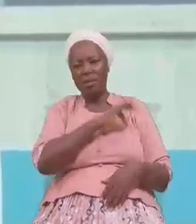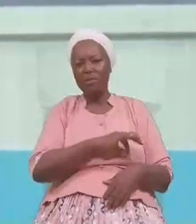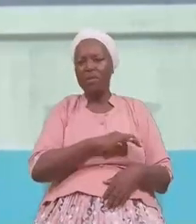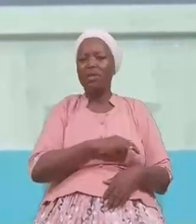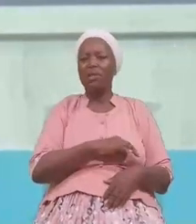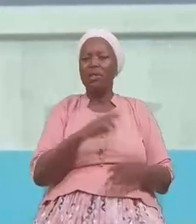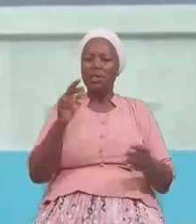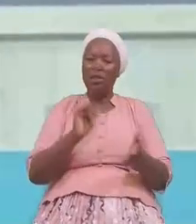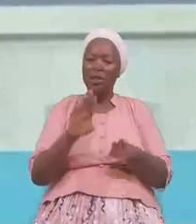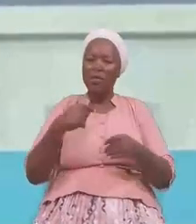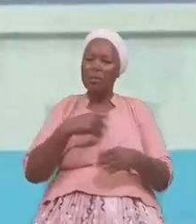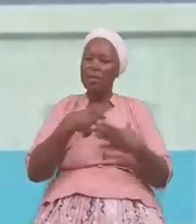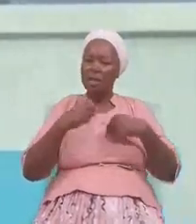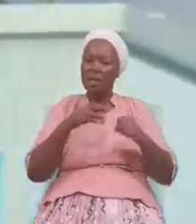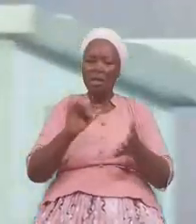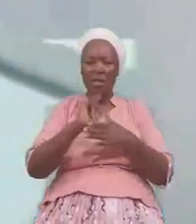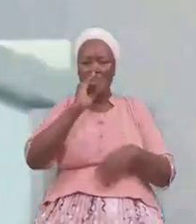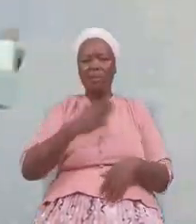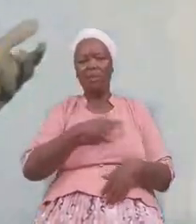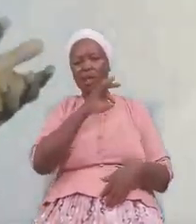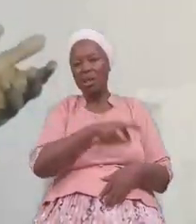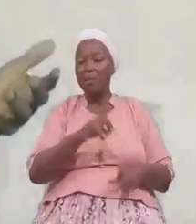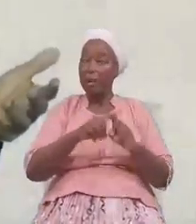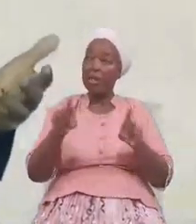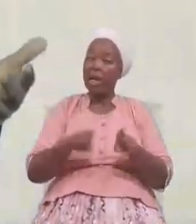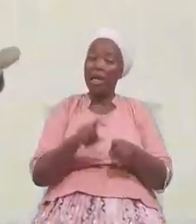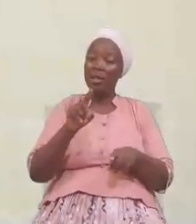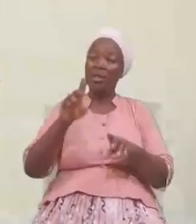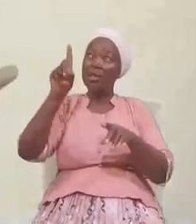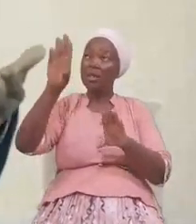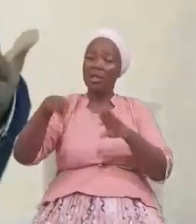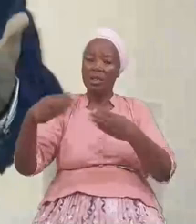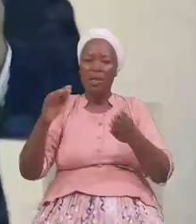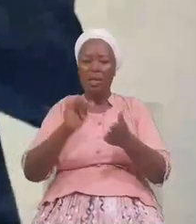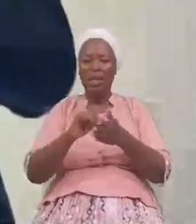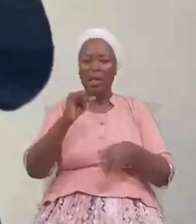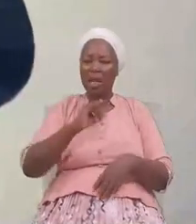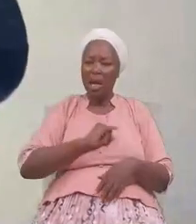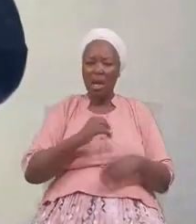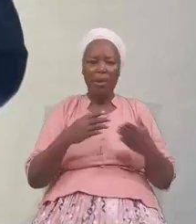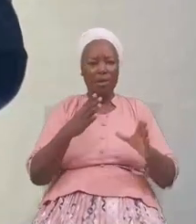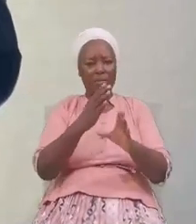venu. Mais comme tu donnes, que moi je reçoive ma vue.